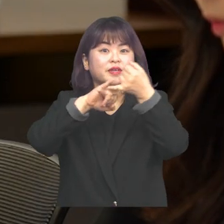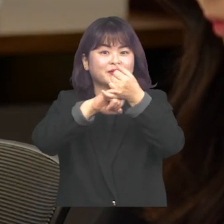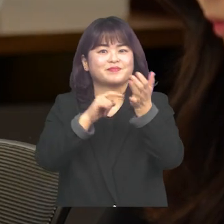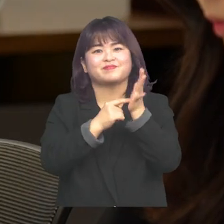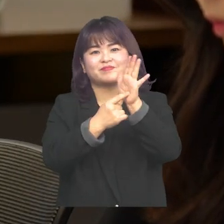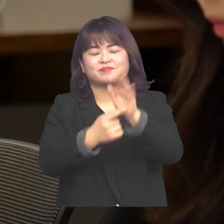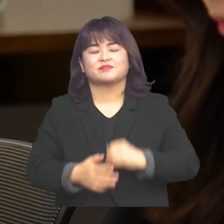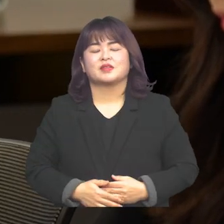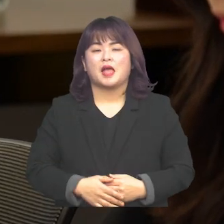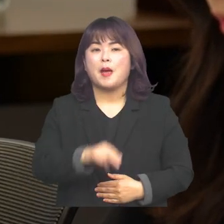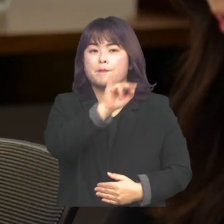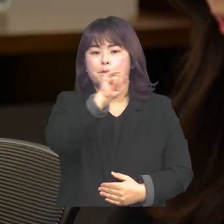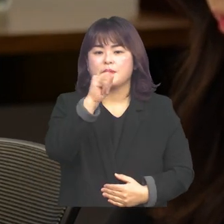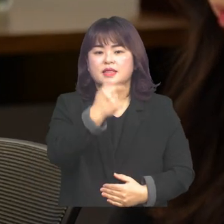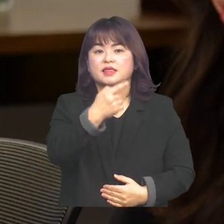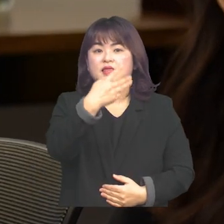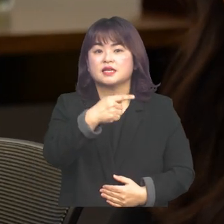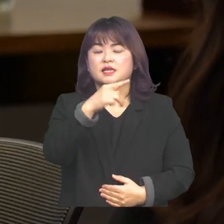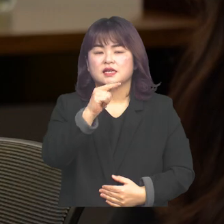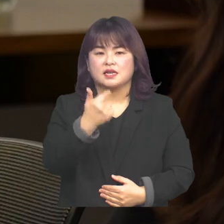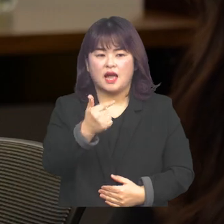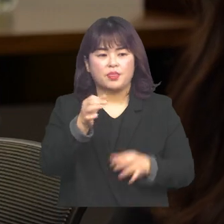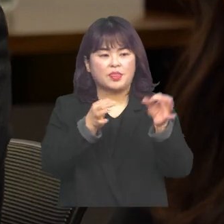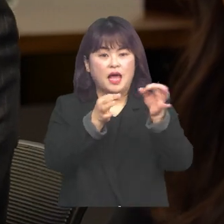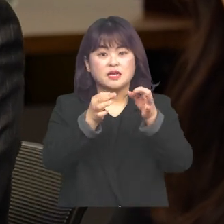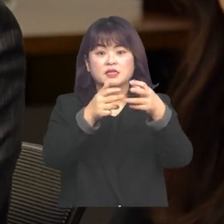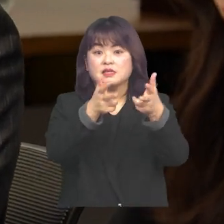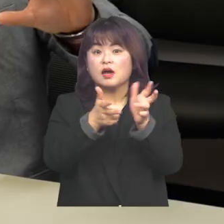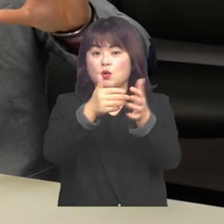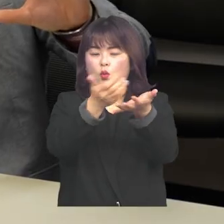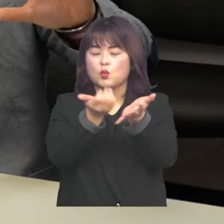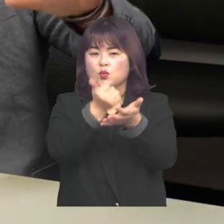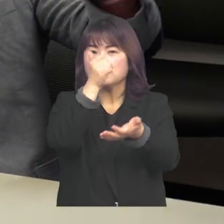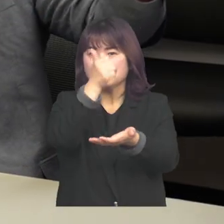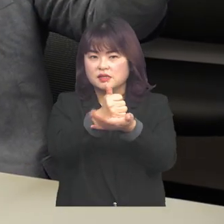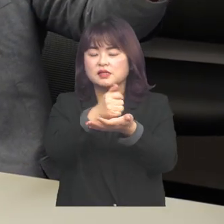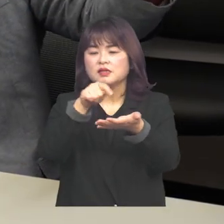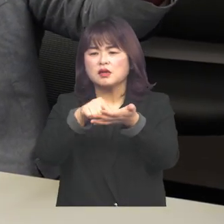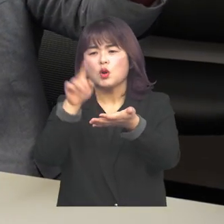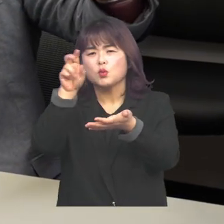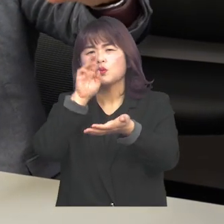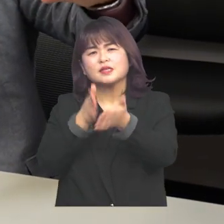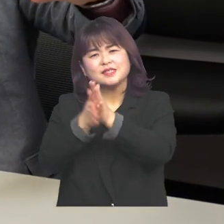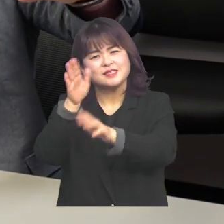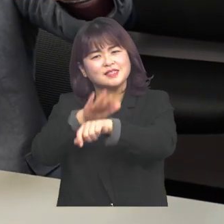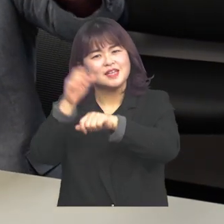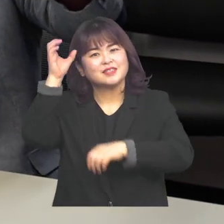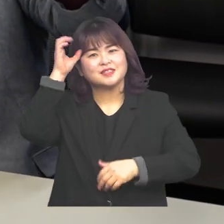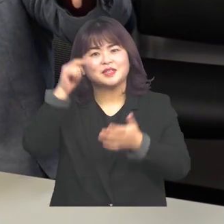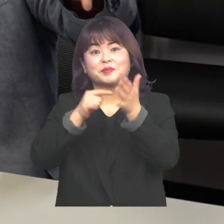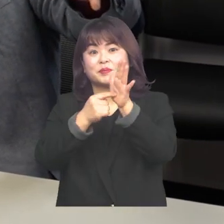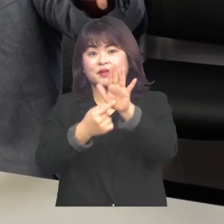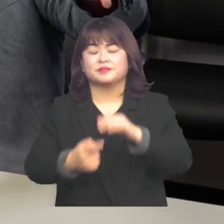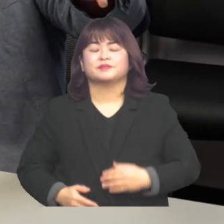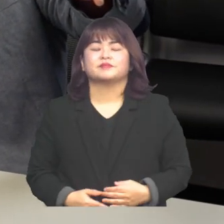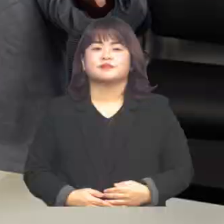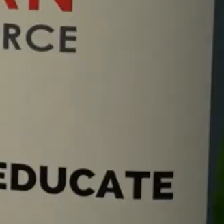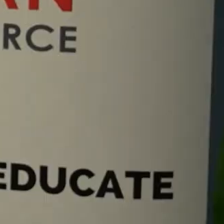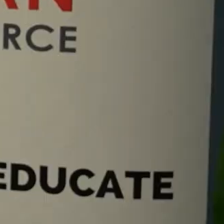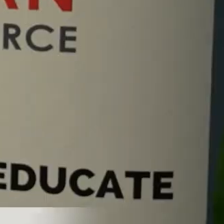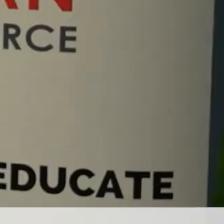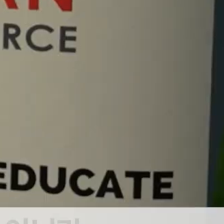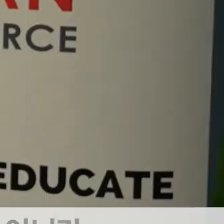것이라고 말했습니다. 민트란 광역 오스틴 아시안 상공회의소 회장은 용인특례시와의 교류에 대해 기대감을